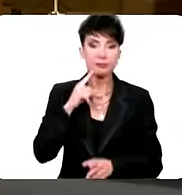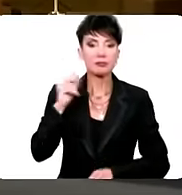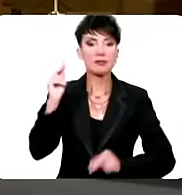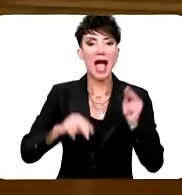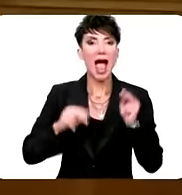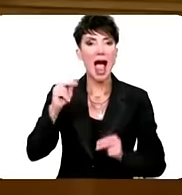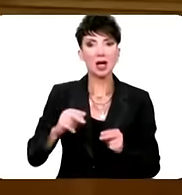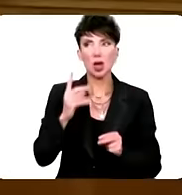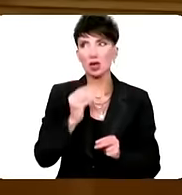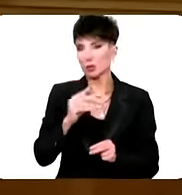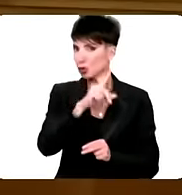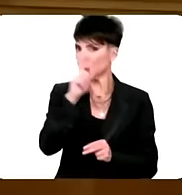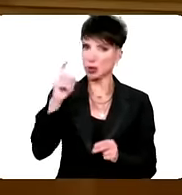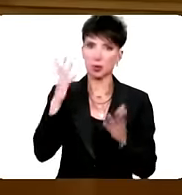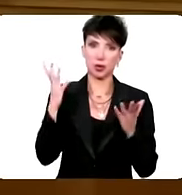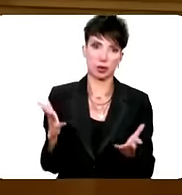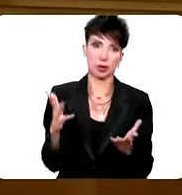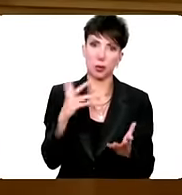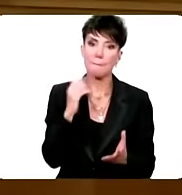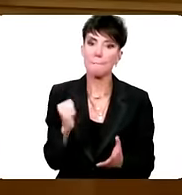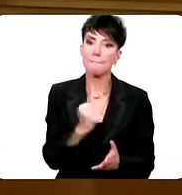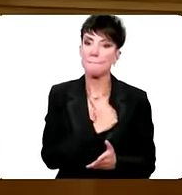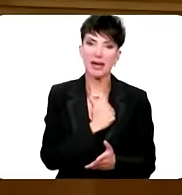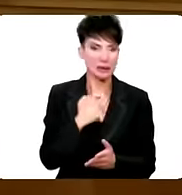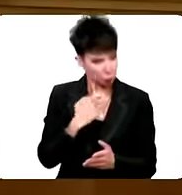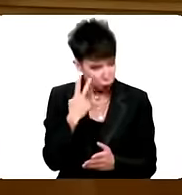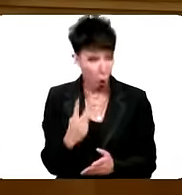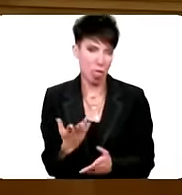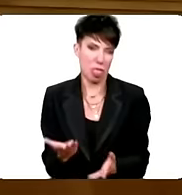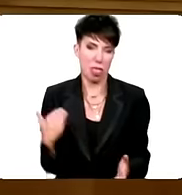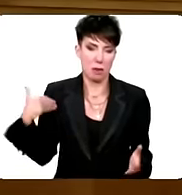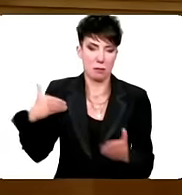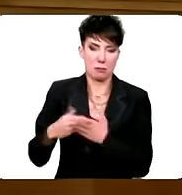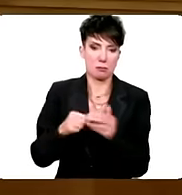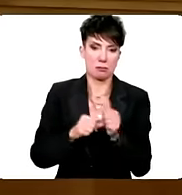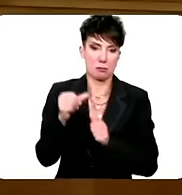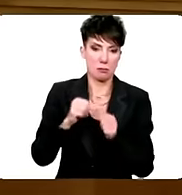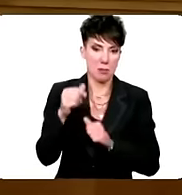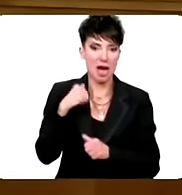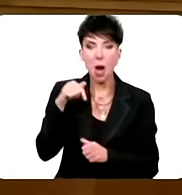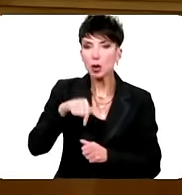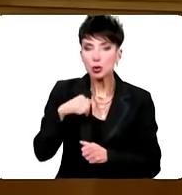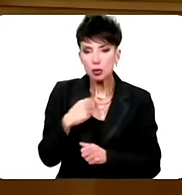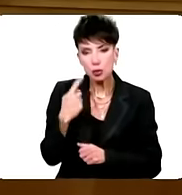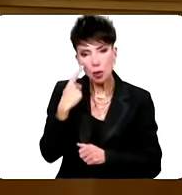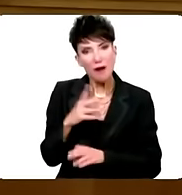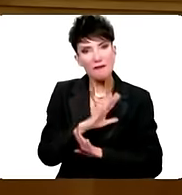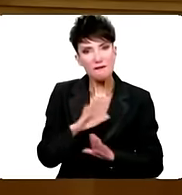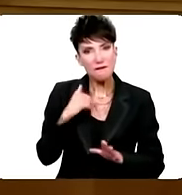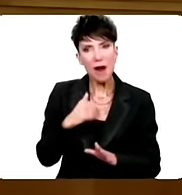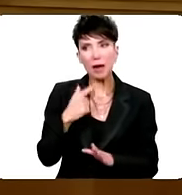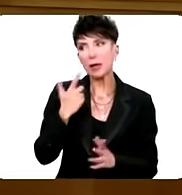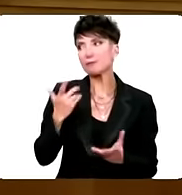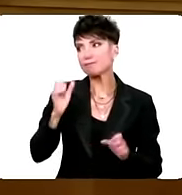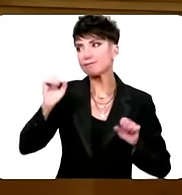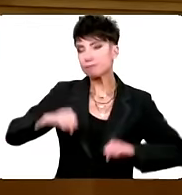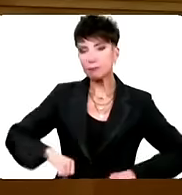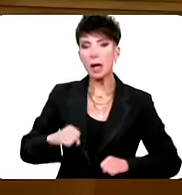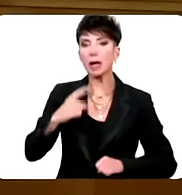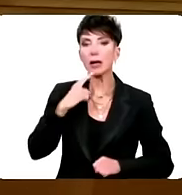σημείο. Γιατί νομίζω ότι το είδαμε και τον τελευταίο μήνα, αρχίζουμε να βλέπουμε όχι πια μία μείωση του πληθωρισμού, δεν με καλύπτει